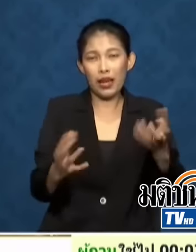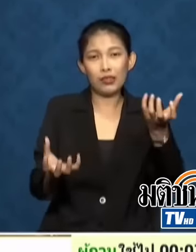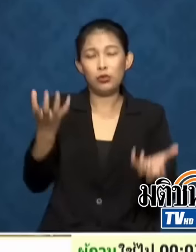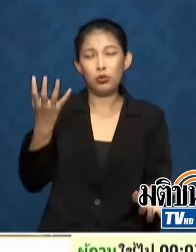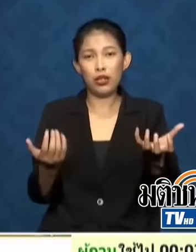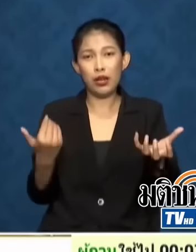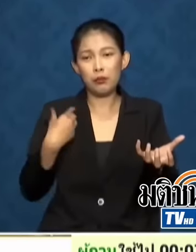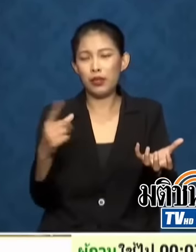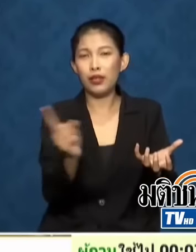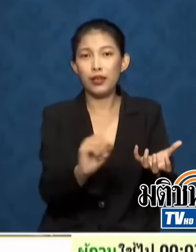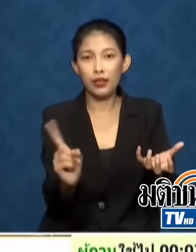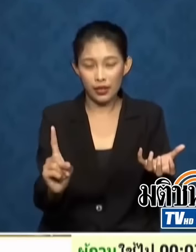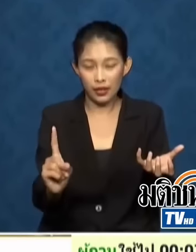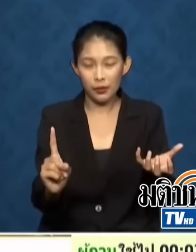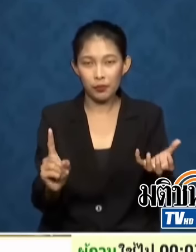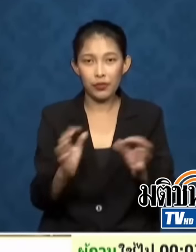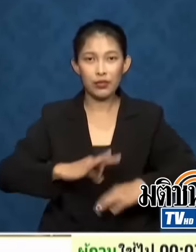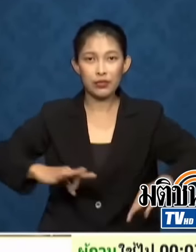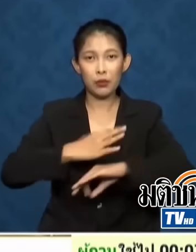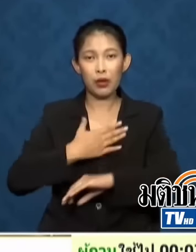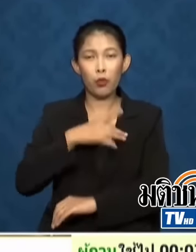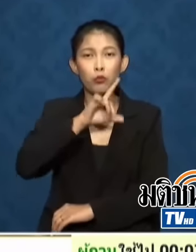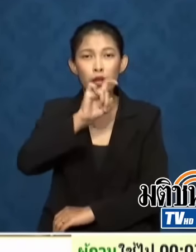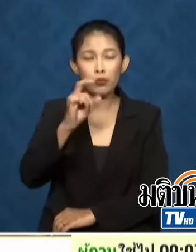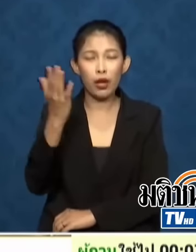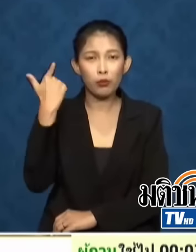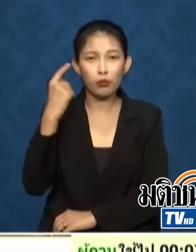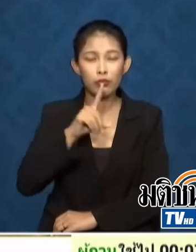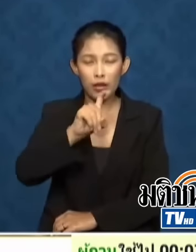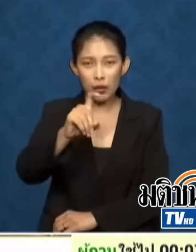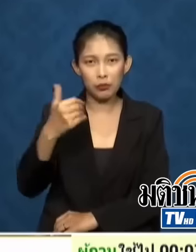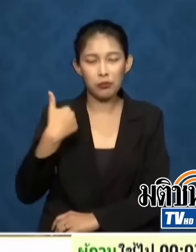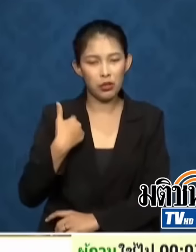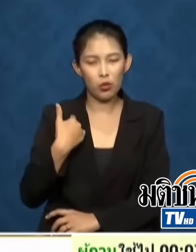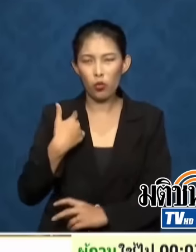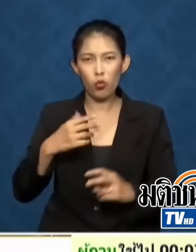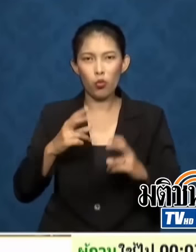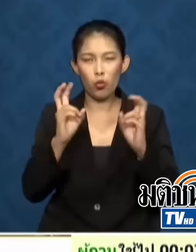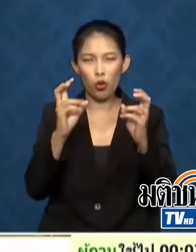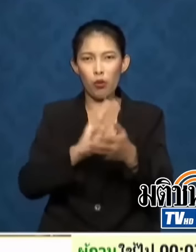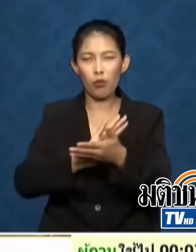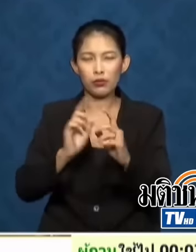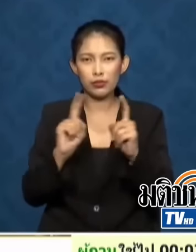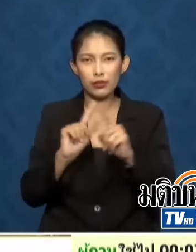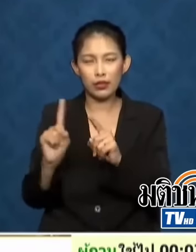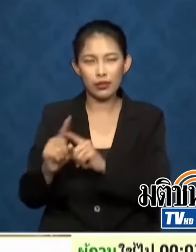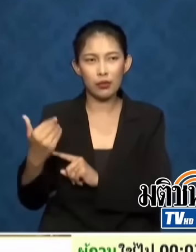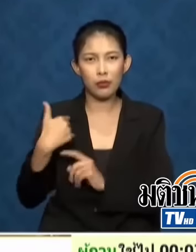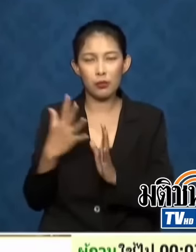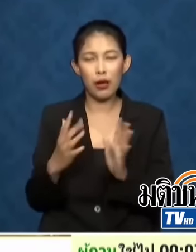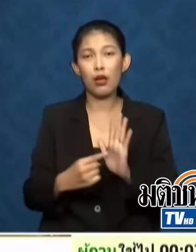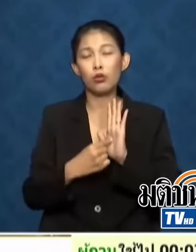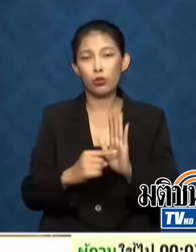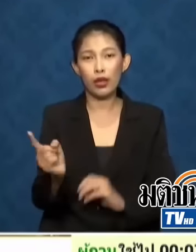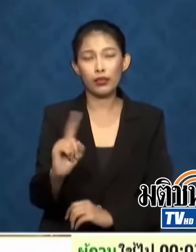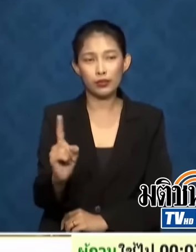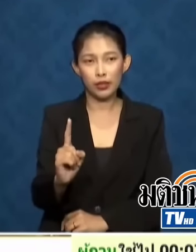ว่ามันอยู่ตรงไหนสิ่งที่ผมพยายามถามไปก่อนหน้านี้นะครับจริงๆมีหลายประเด็นนะฮะไม่ว่าจะเป็นในเรื่องของการที่ท่